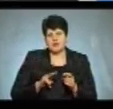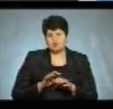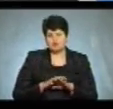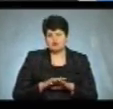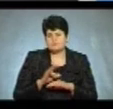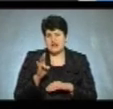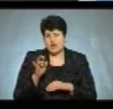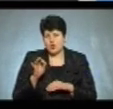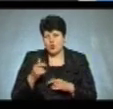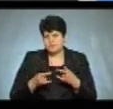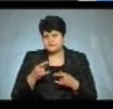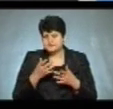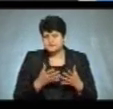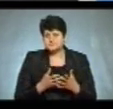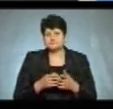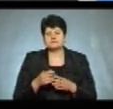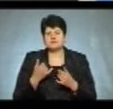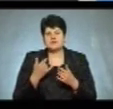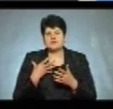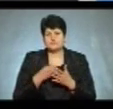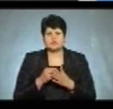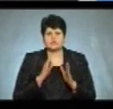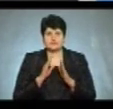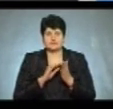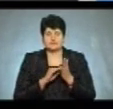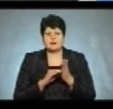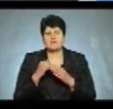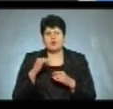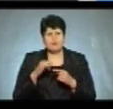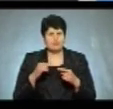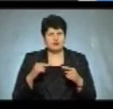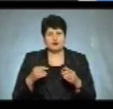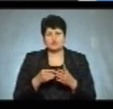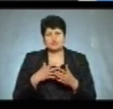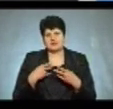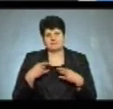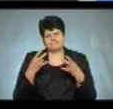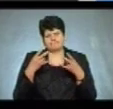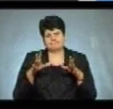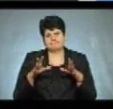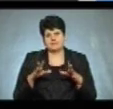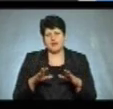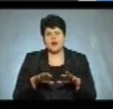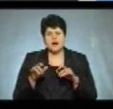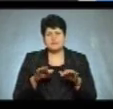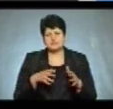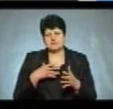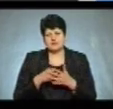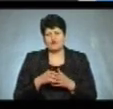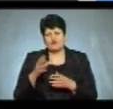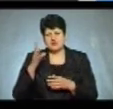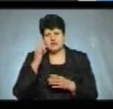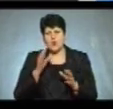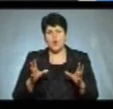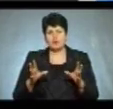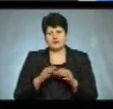своїй сторінці у Фейсбуці учасники гурту «Казка» написали: «Перемога будь-якою ціною їм не потрібна, а місію своєю вважають